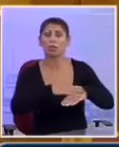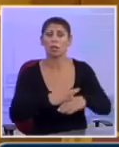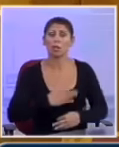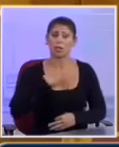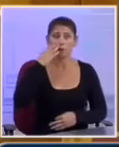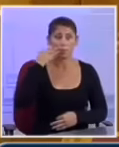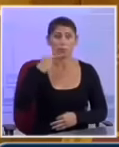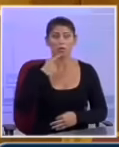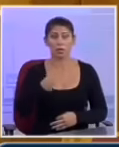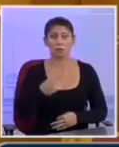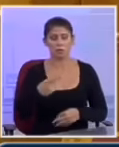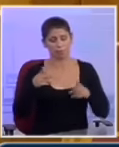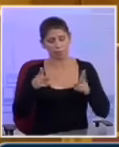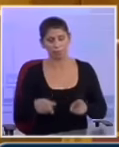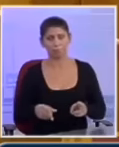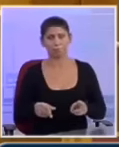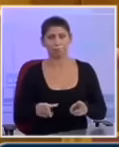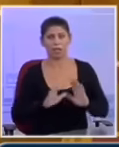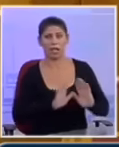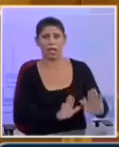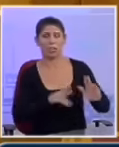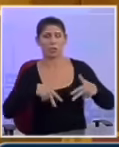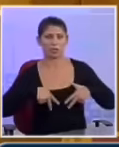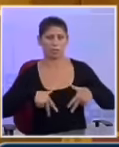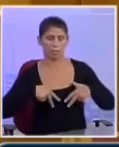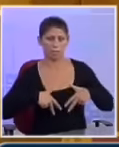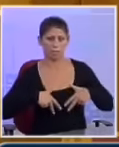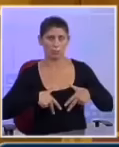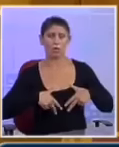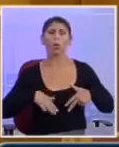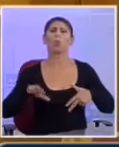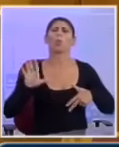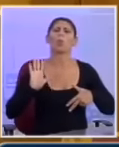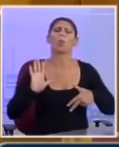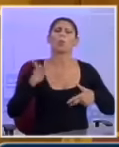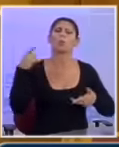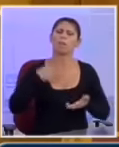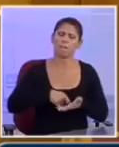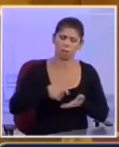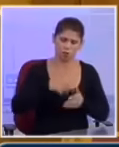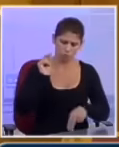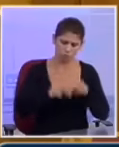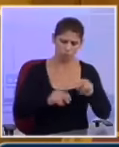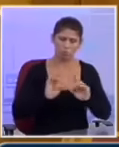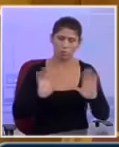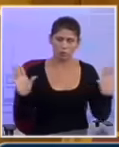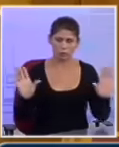είπε σταματάει πλέον την ανοχή προς την κυβέρνηση, ούτε φόρους θα ψηφίζει, ούτε